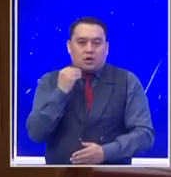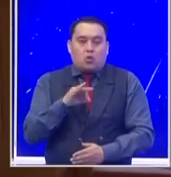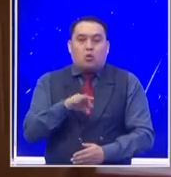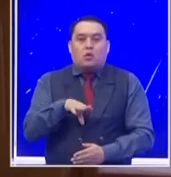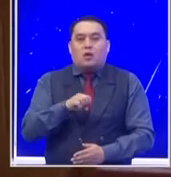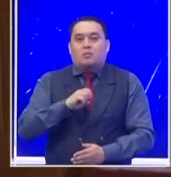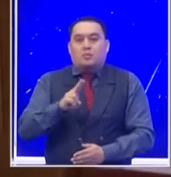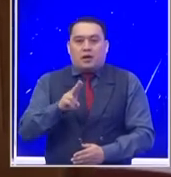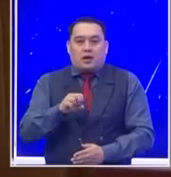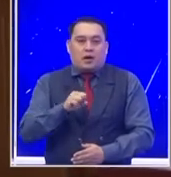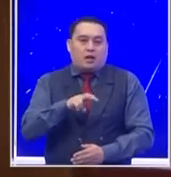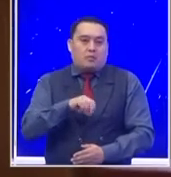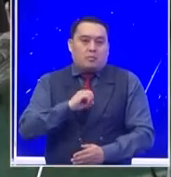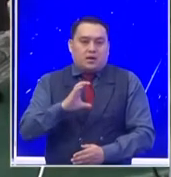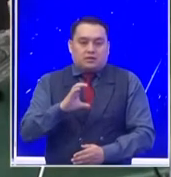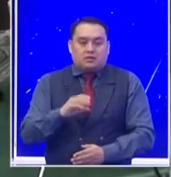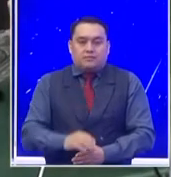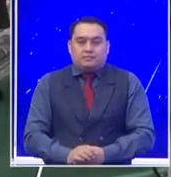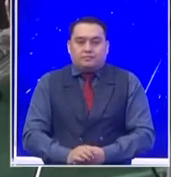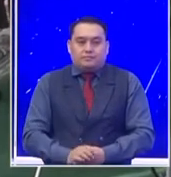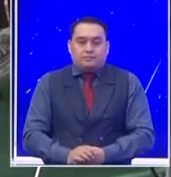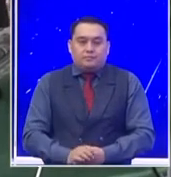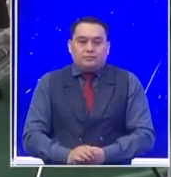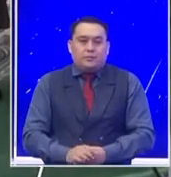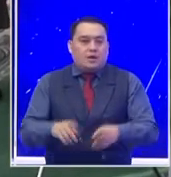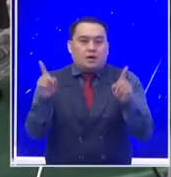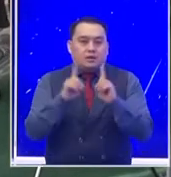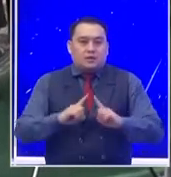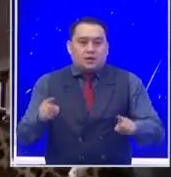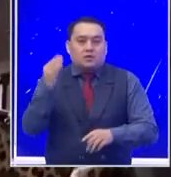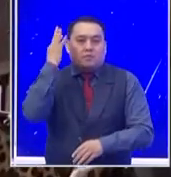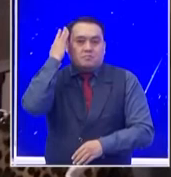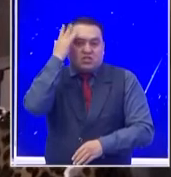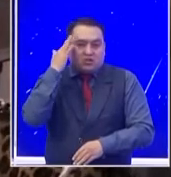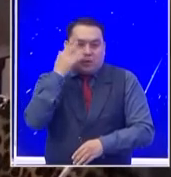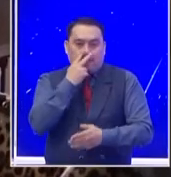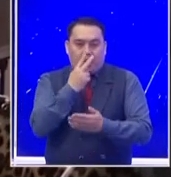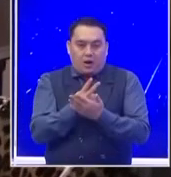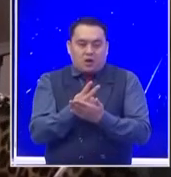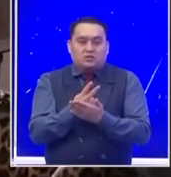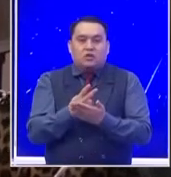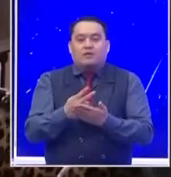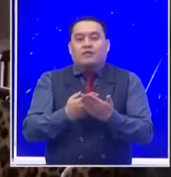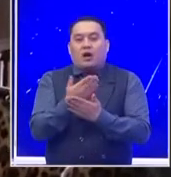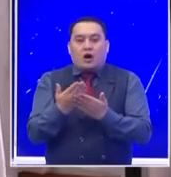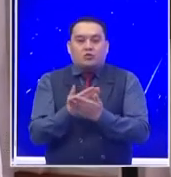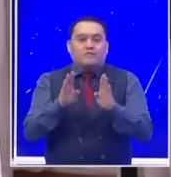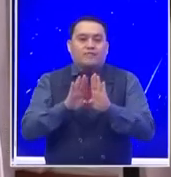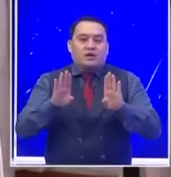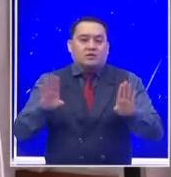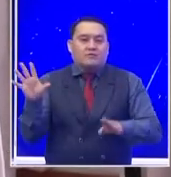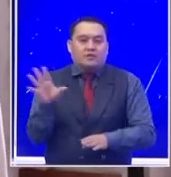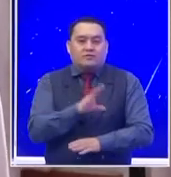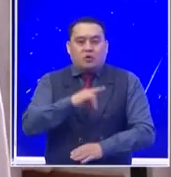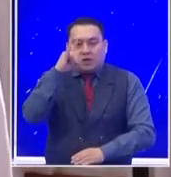кабуки алмаз на рубеже iv и mulder саган doc обладая неординарным мышлением и сама выражаясь через картины они проводили выставке во всех